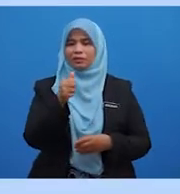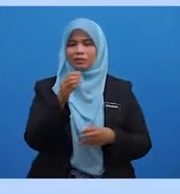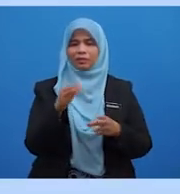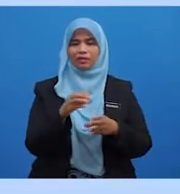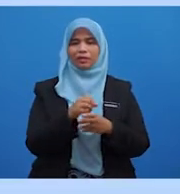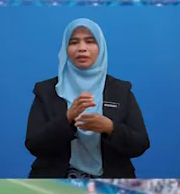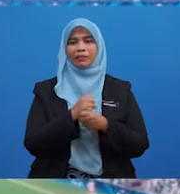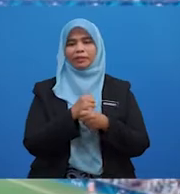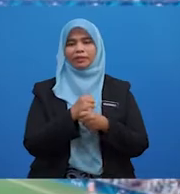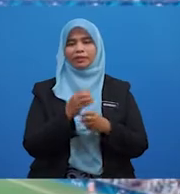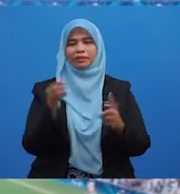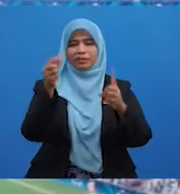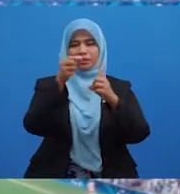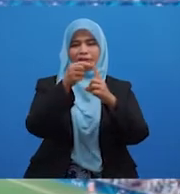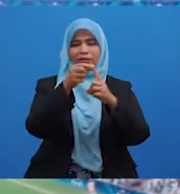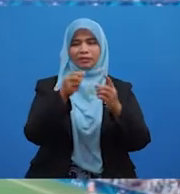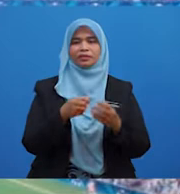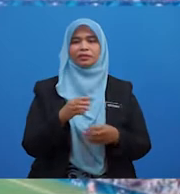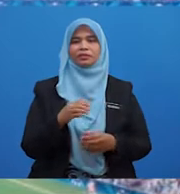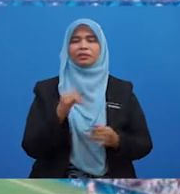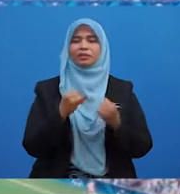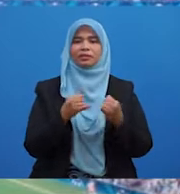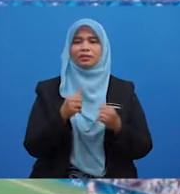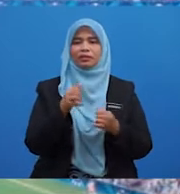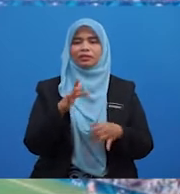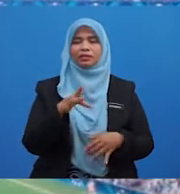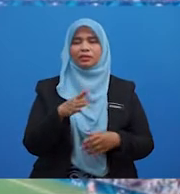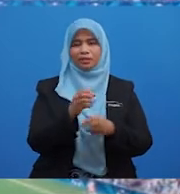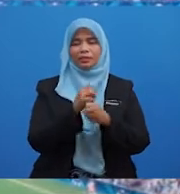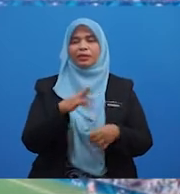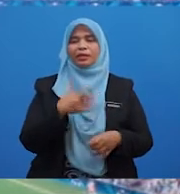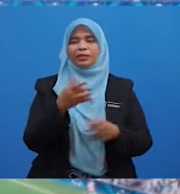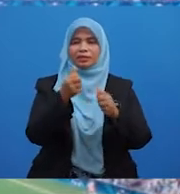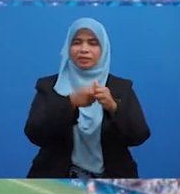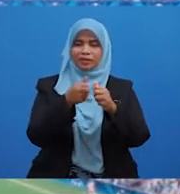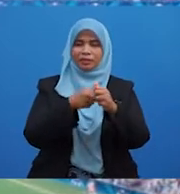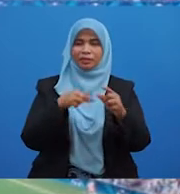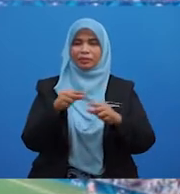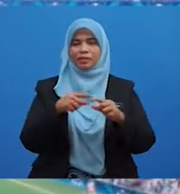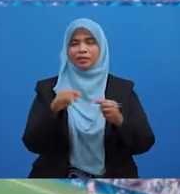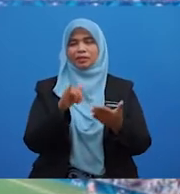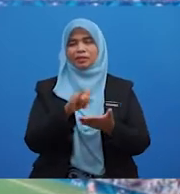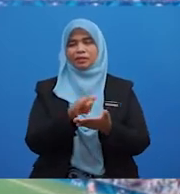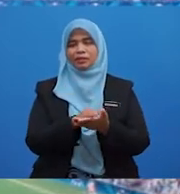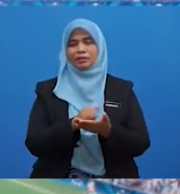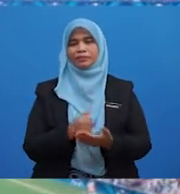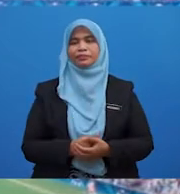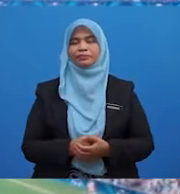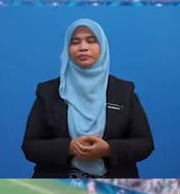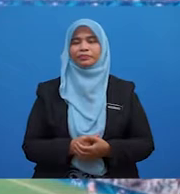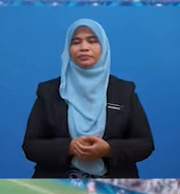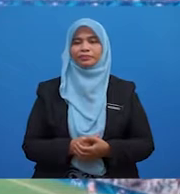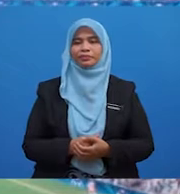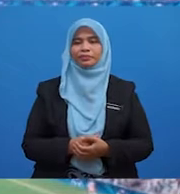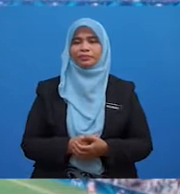gol. Sekiranya anda dapat merasai setiap pergerakan yang dilakukan, bermakna imagery dalaman